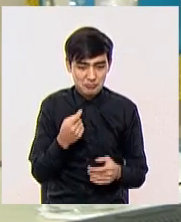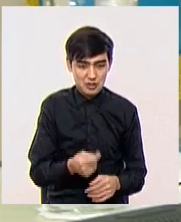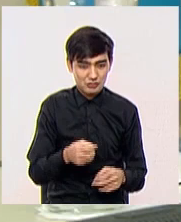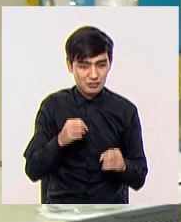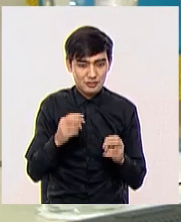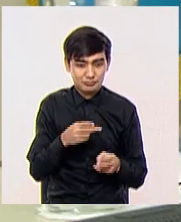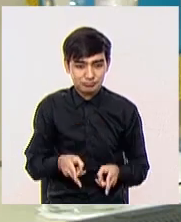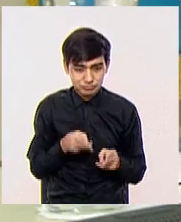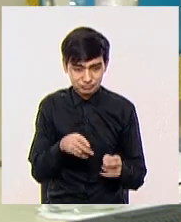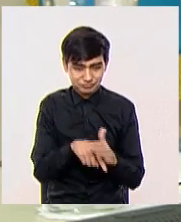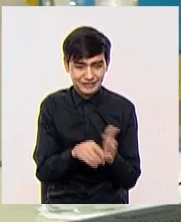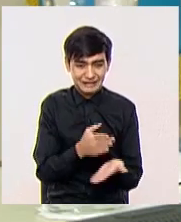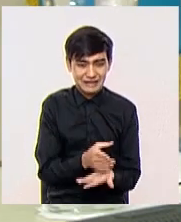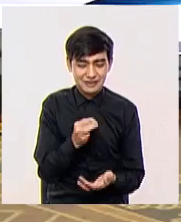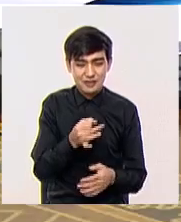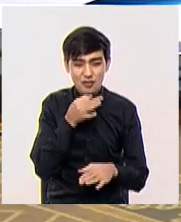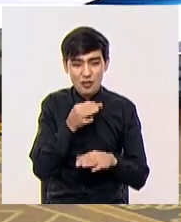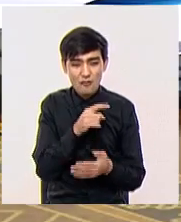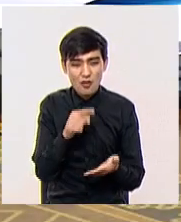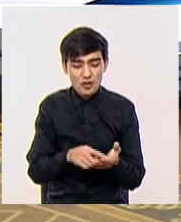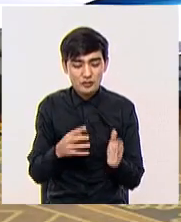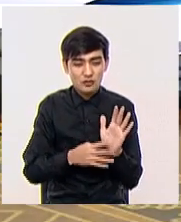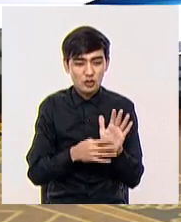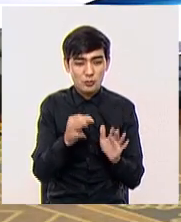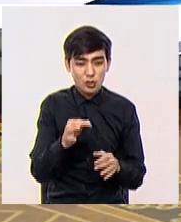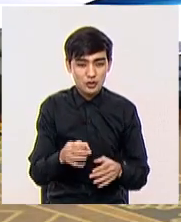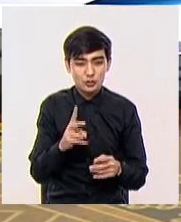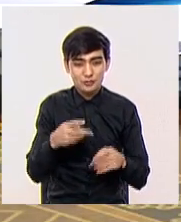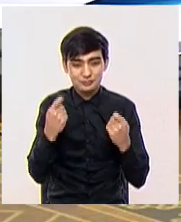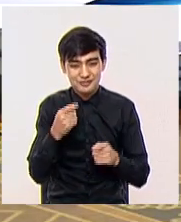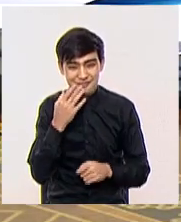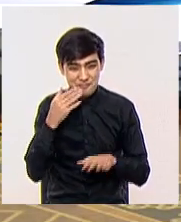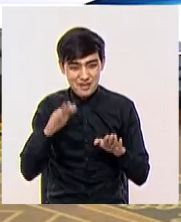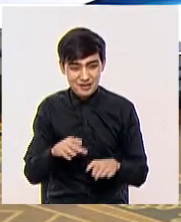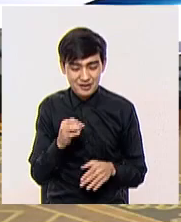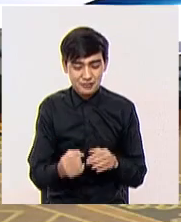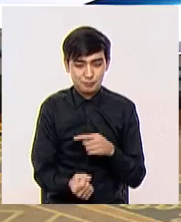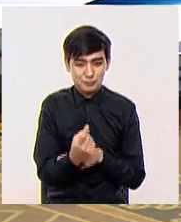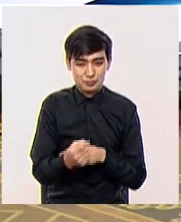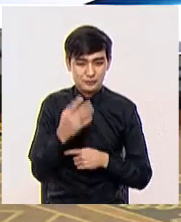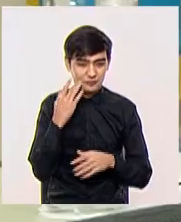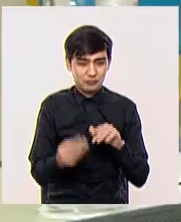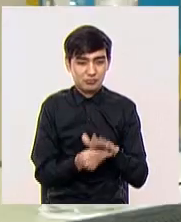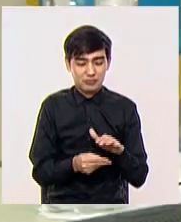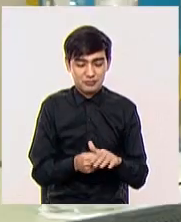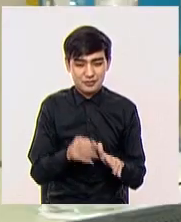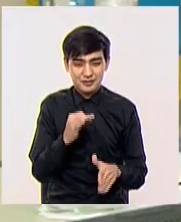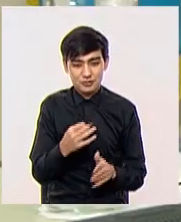это контрабанда. Согласно опросу, 90% людей, ведущих торговлю с зарубежьем, сталкиваются с коррупцией. Из них